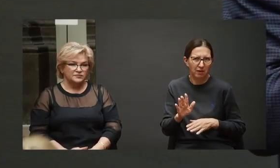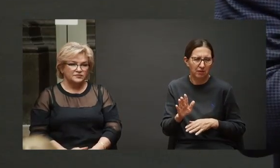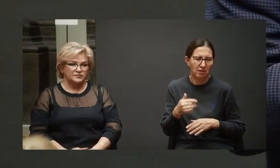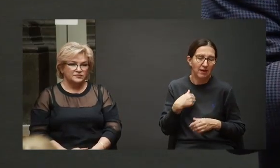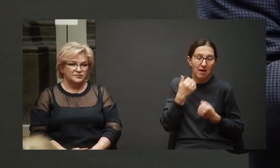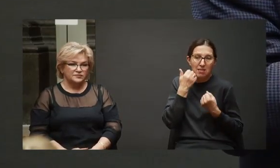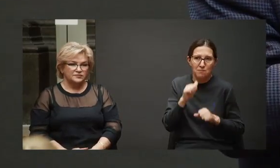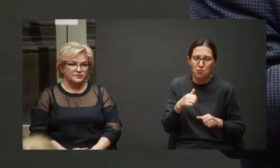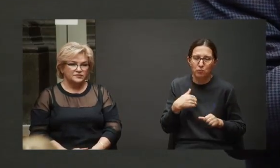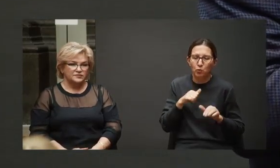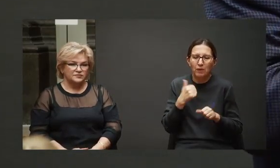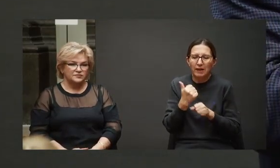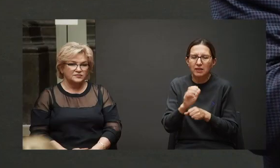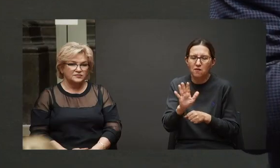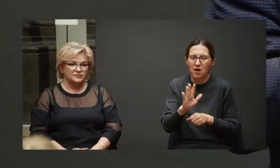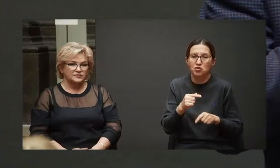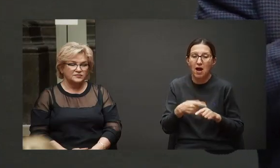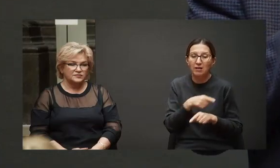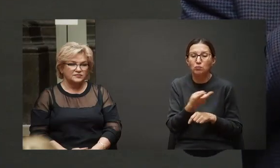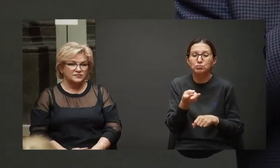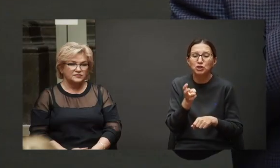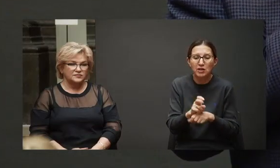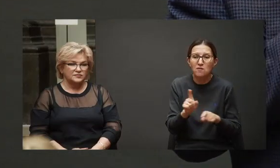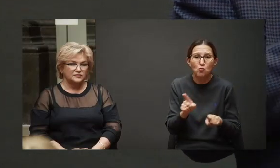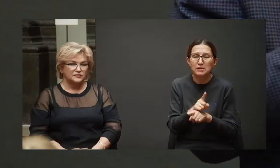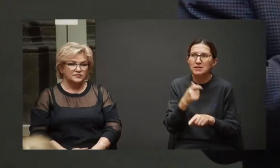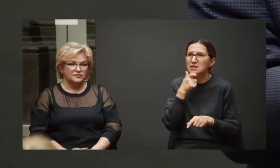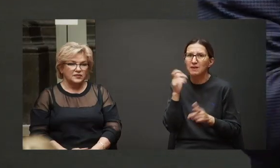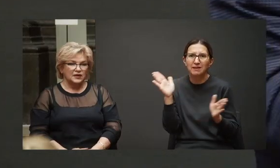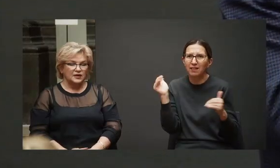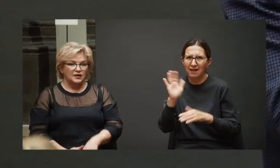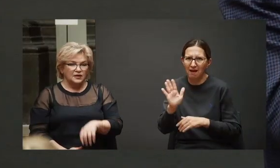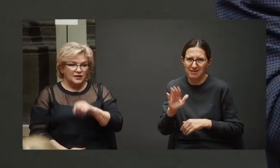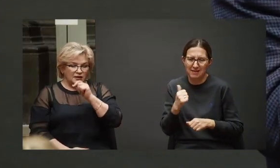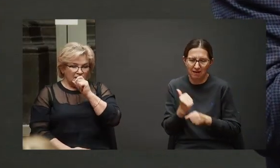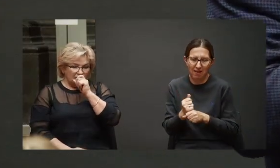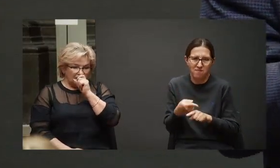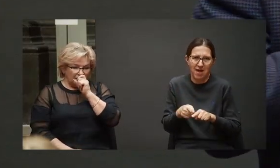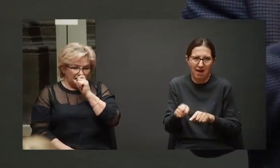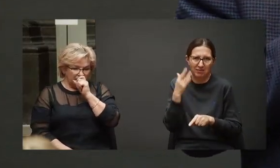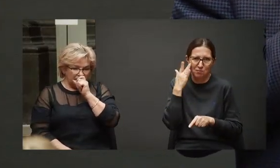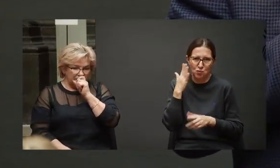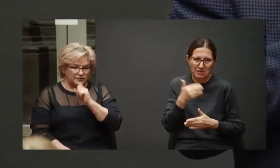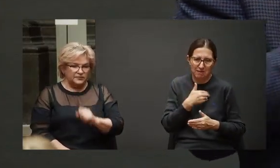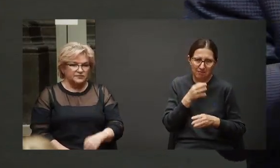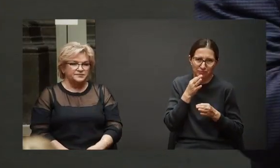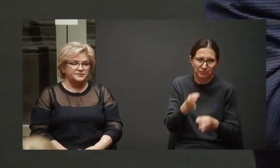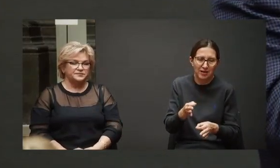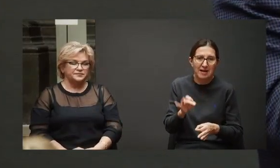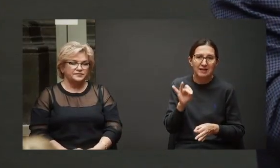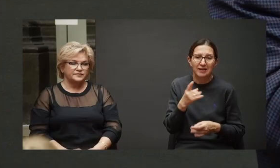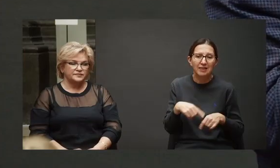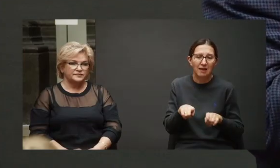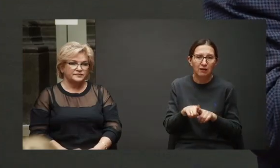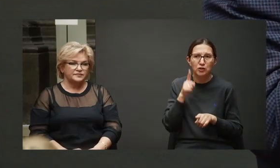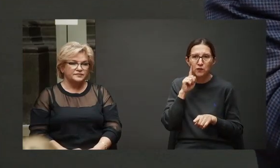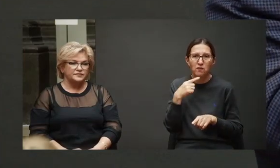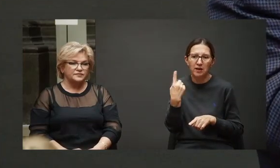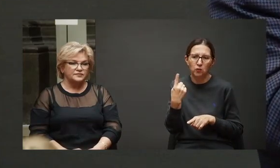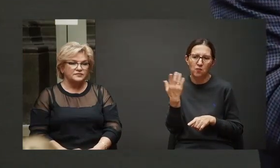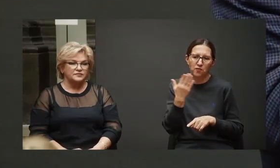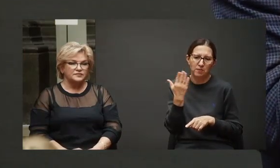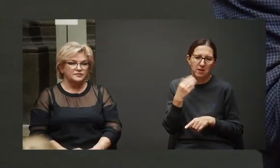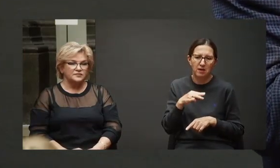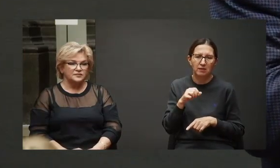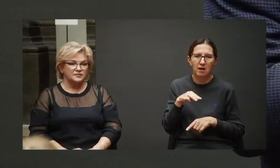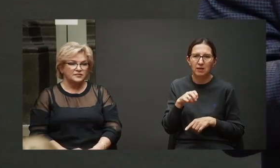Ну, не суть. Важно, что они пришли в музей не за картинами. Ну и, как известно, в одном из фильмов Бертолуччи, по-моему,